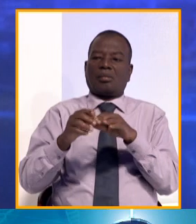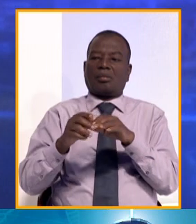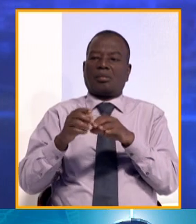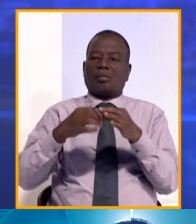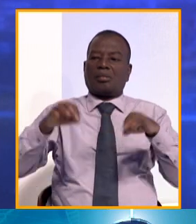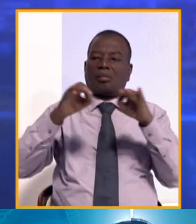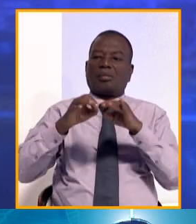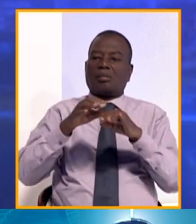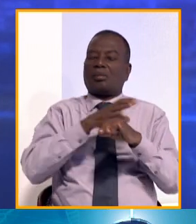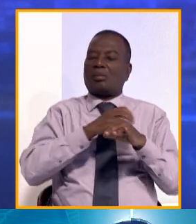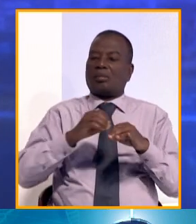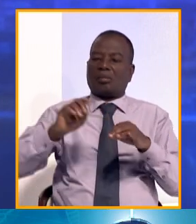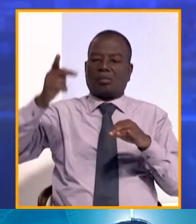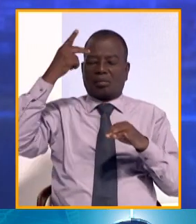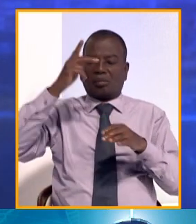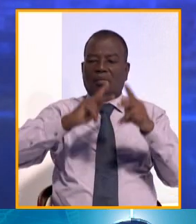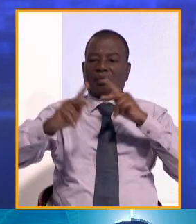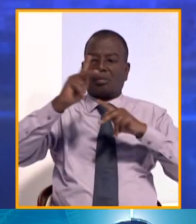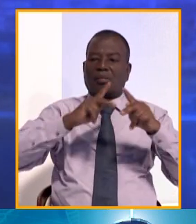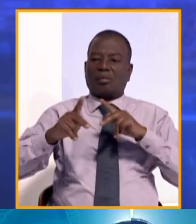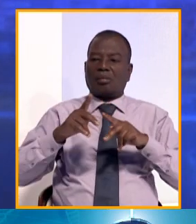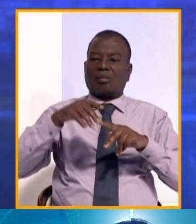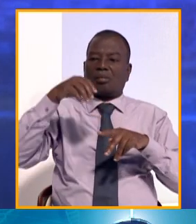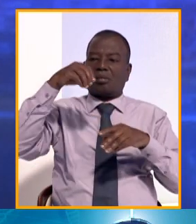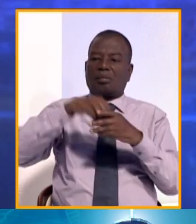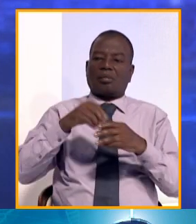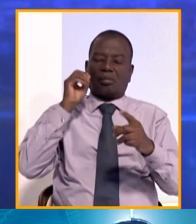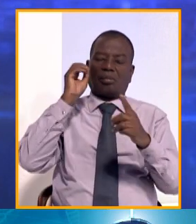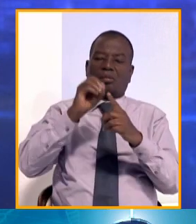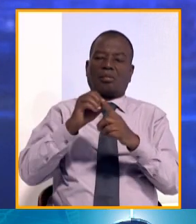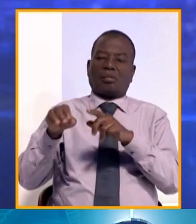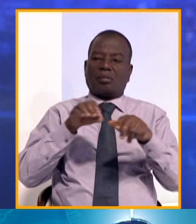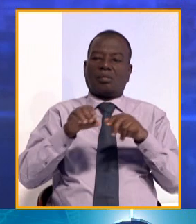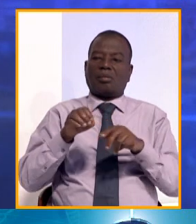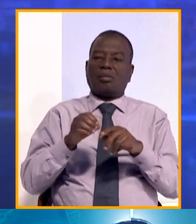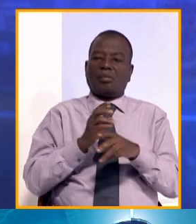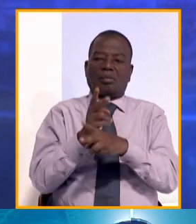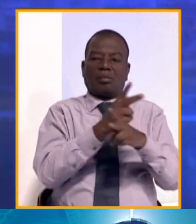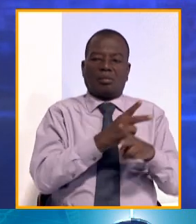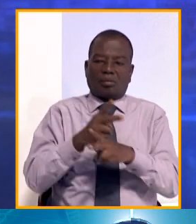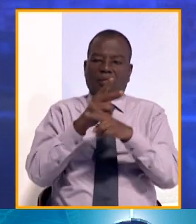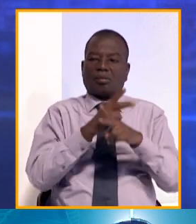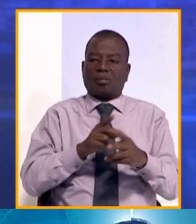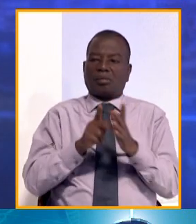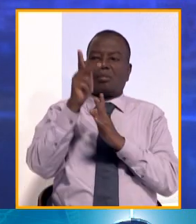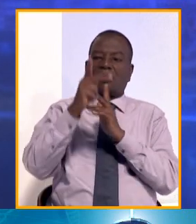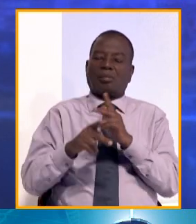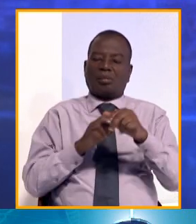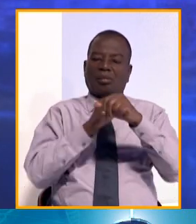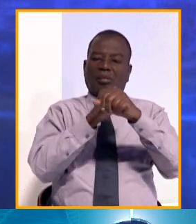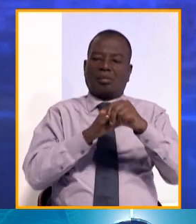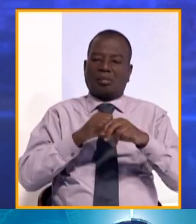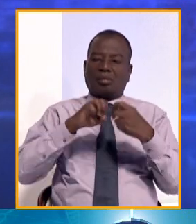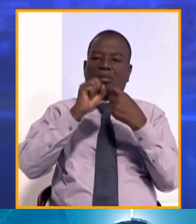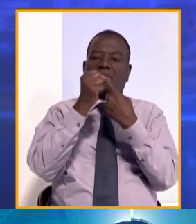politiques publiques et politiques publiques. Atelier donc dont l'objectif est de faire le suivi-évaluation des programmes de protection